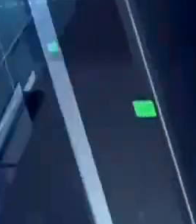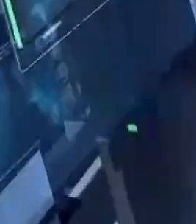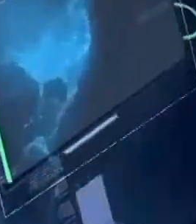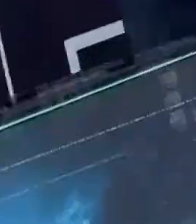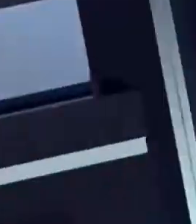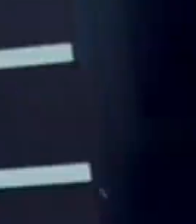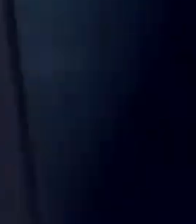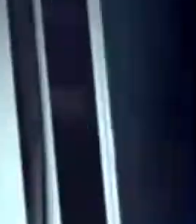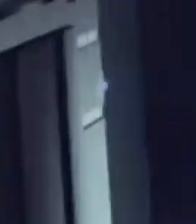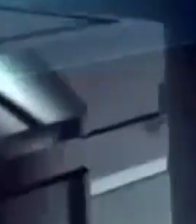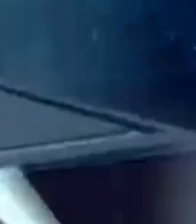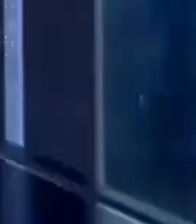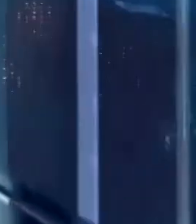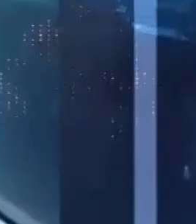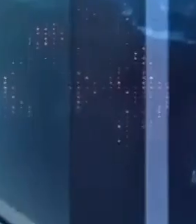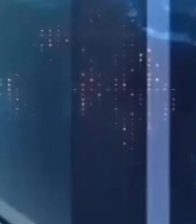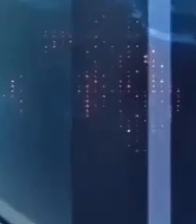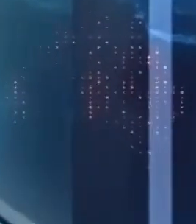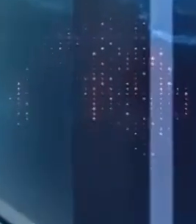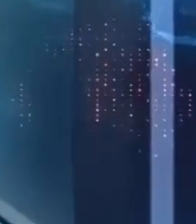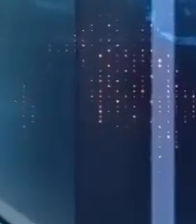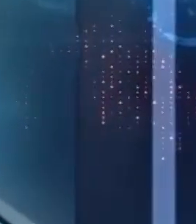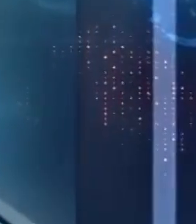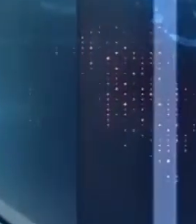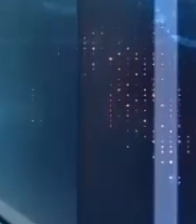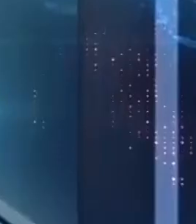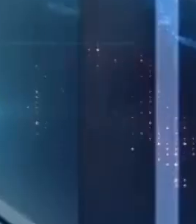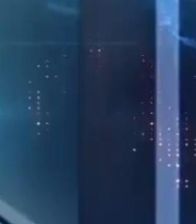Айслу Жандосова, Жайдарбек Нурбек, телеканал ЖТСУ, Кунаев.